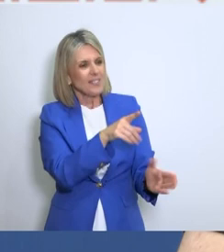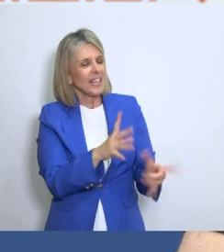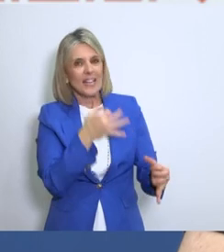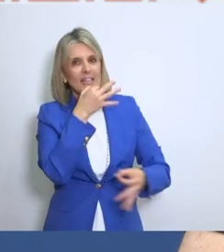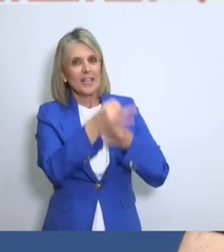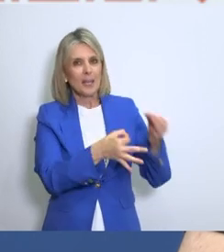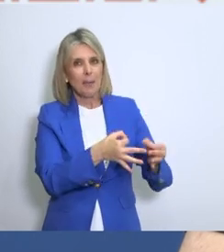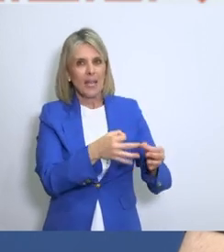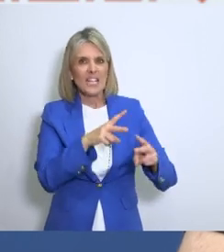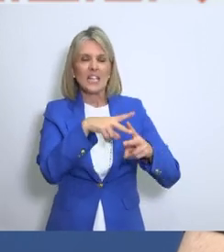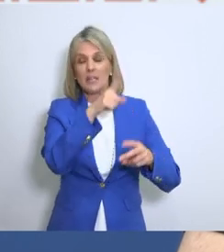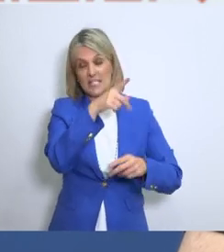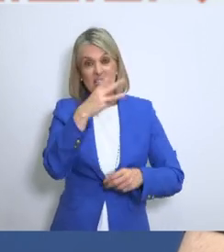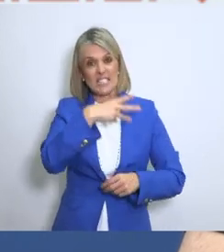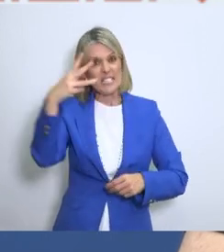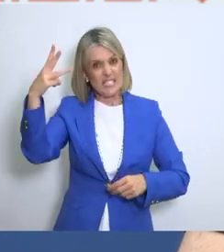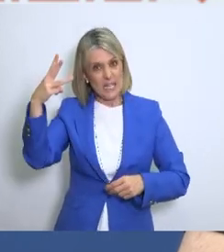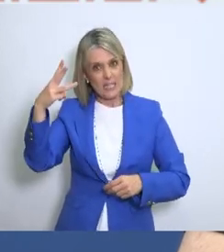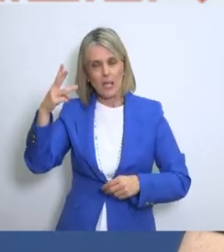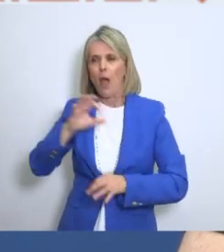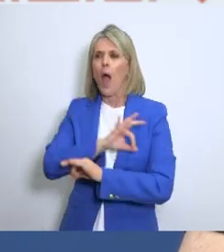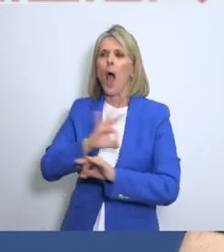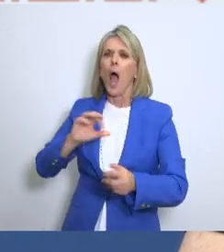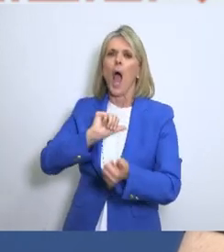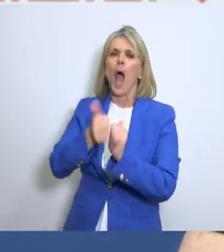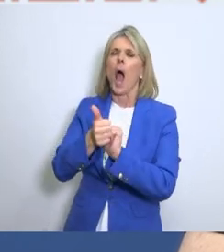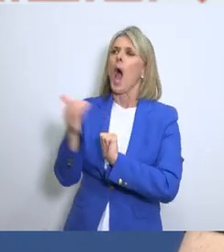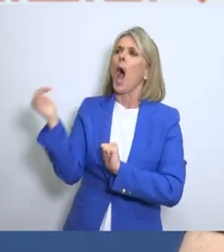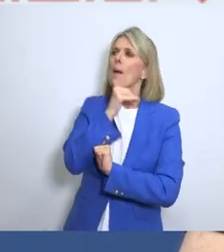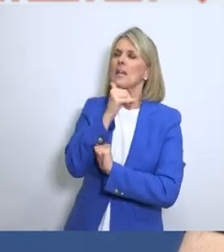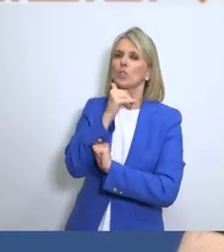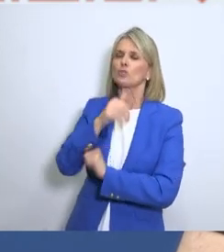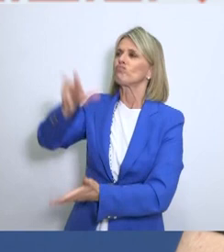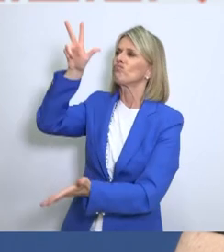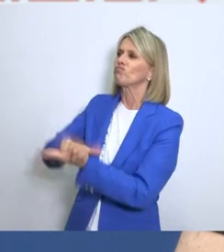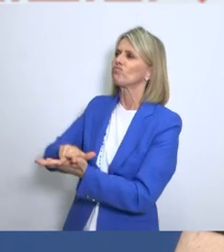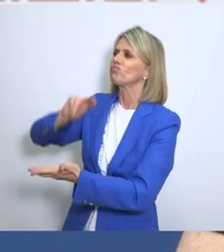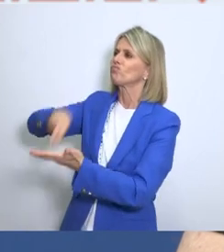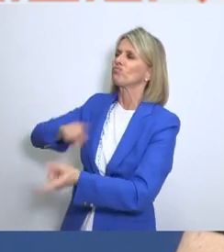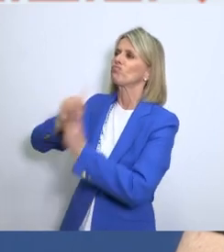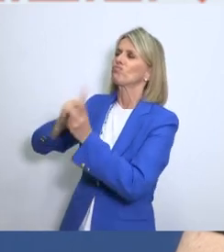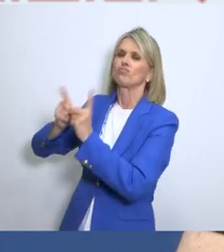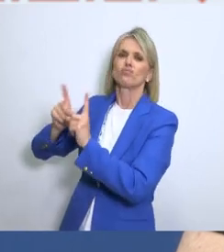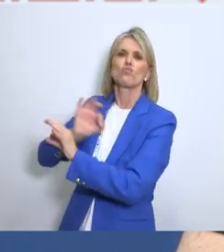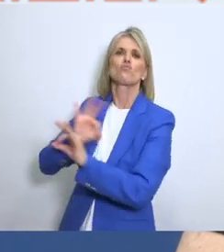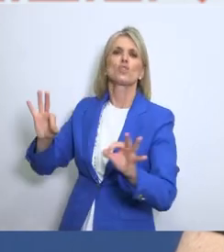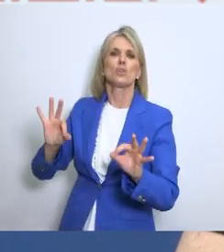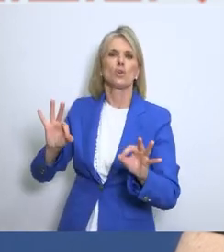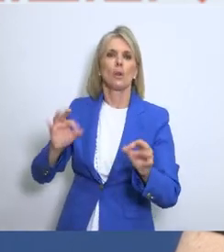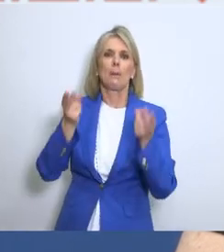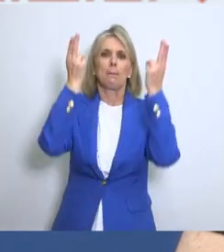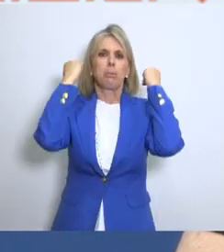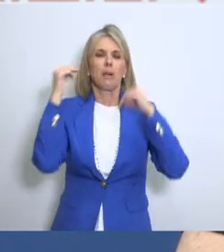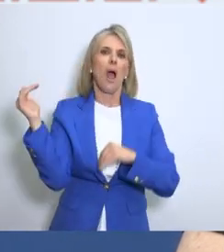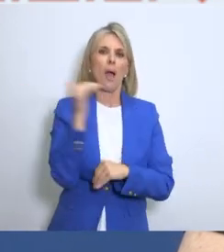πρώτη δυσκολία θα συνθηκολογούν, ούτε εκλογικίστικες συγκολήσεις που θα ενώνονται μόνο και μόνο στην